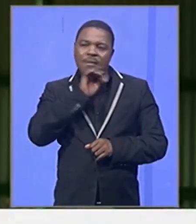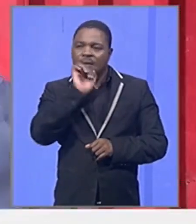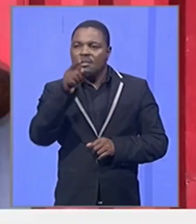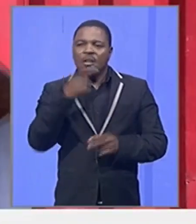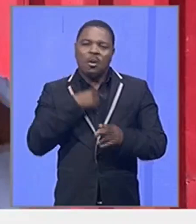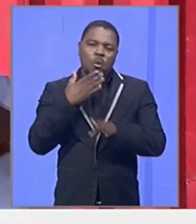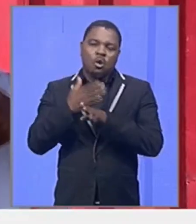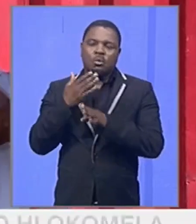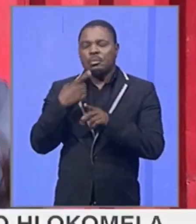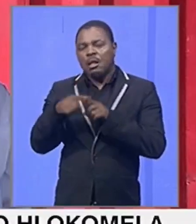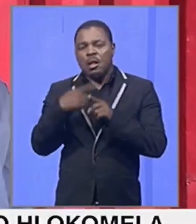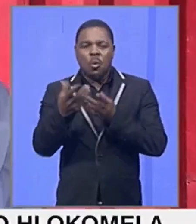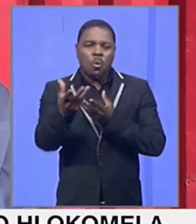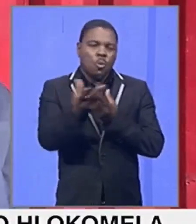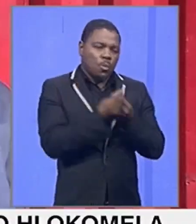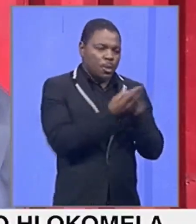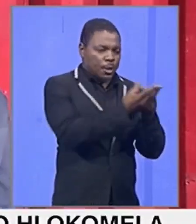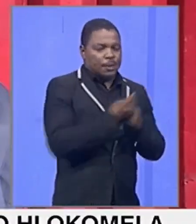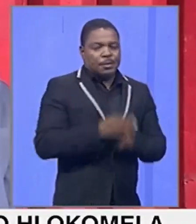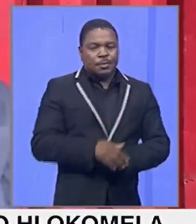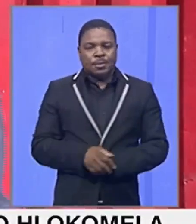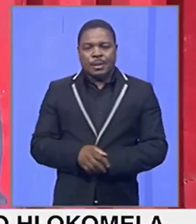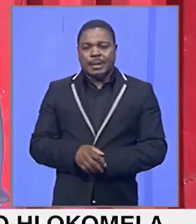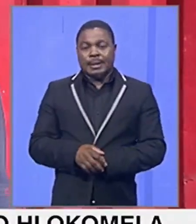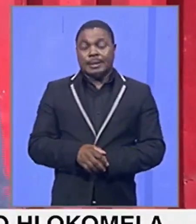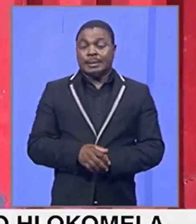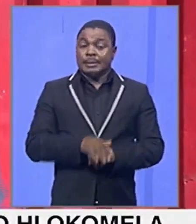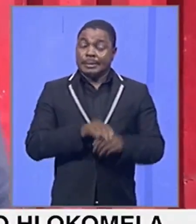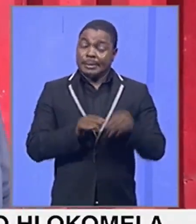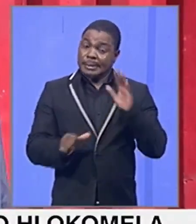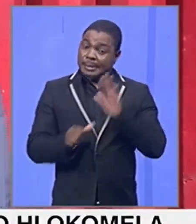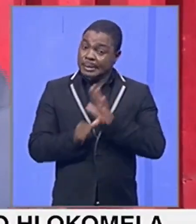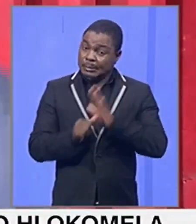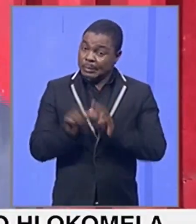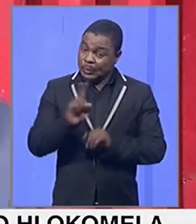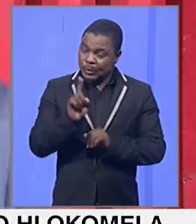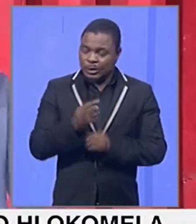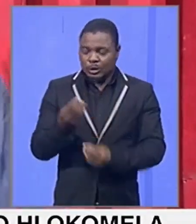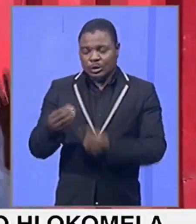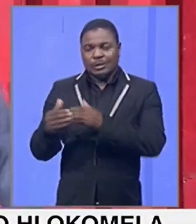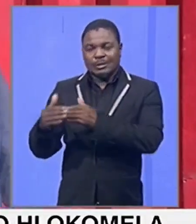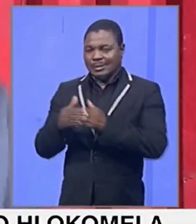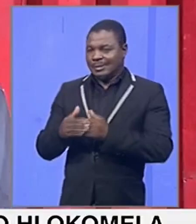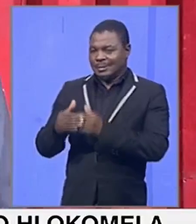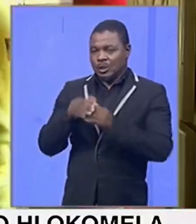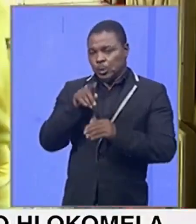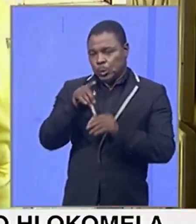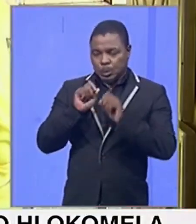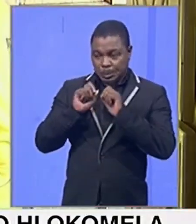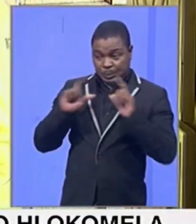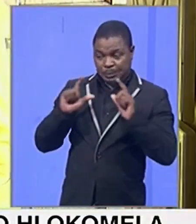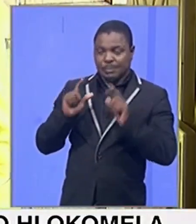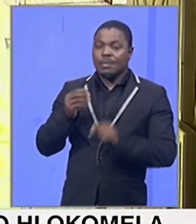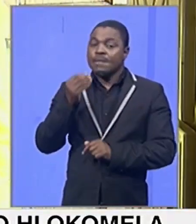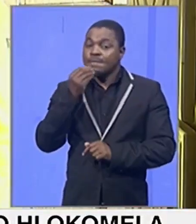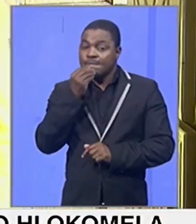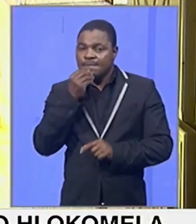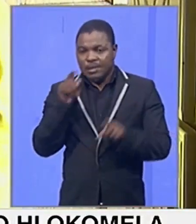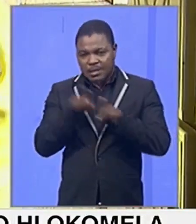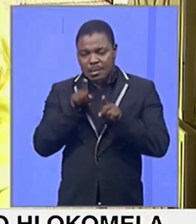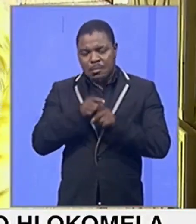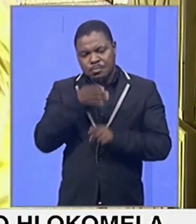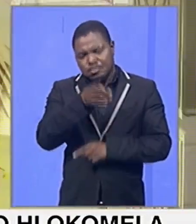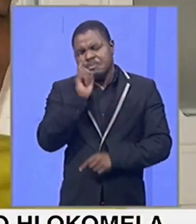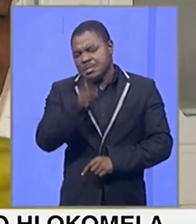swim. Go sa le bjalo, go botlhokwa go netefatša gore polokego ya bana e fiwa šedi. Dijo le tšona di swanetše go